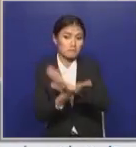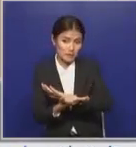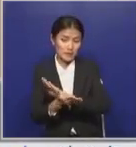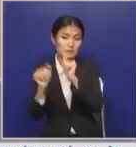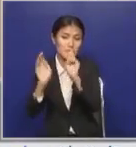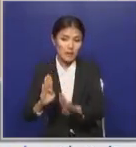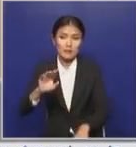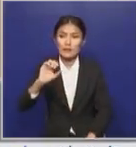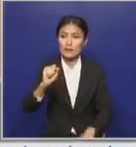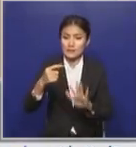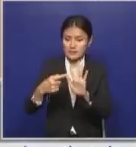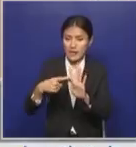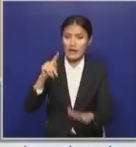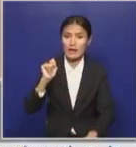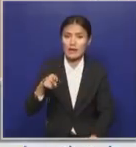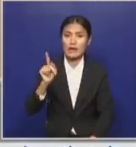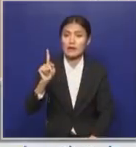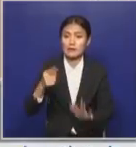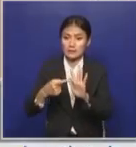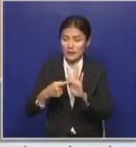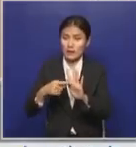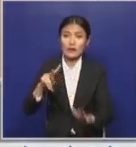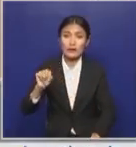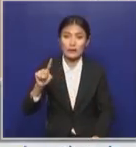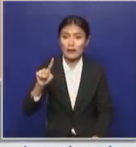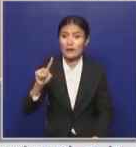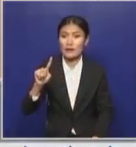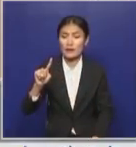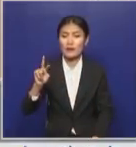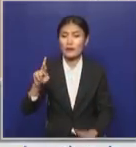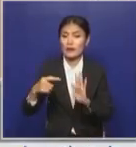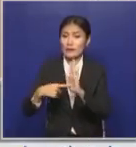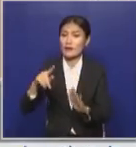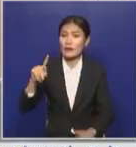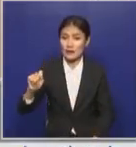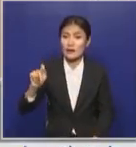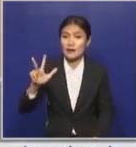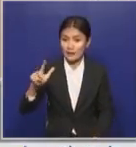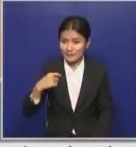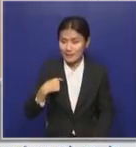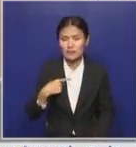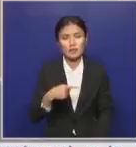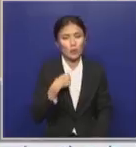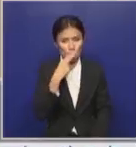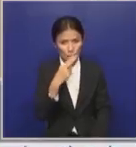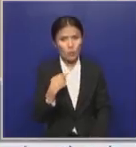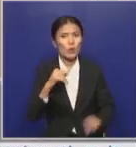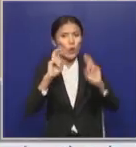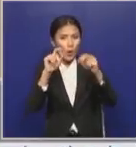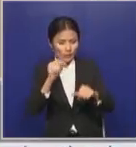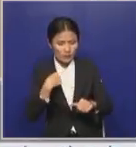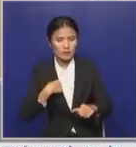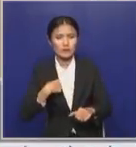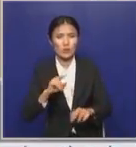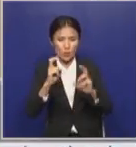เกินอยู่ให้คำนี้ไม่อยู่ในเป็นข้อความหาอีกข้อหนึ่งที่ไม่อยู่ในญัตตินะครับขอคำนา